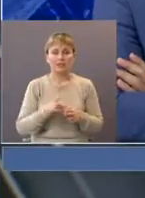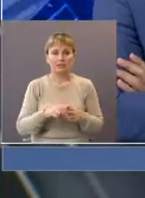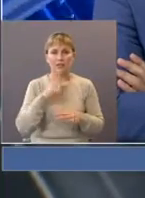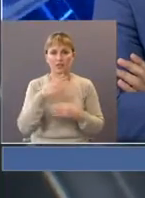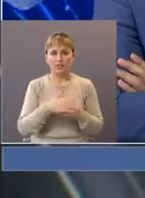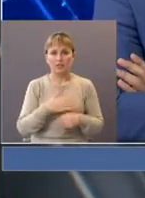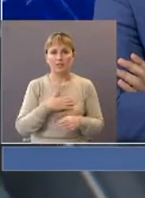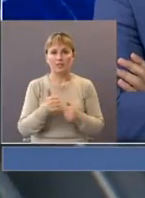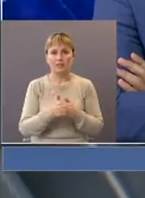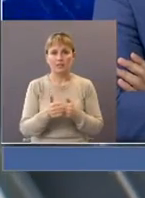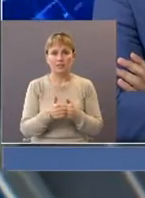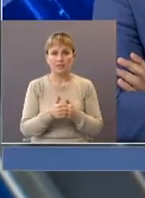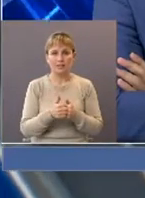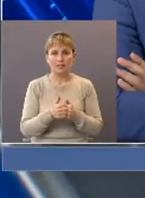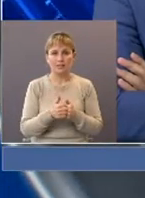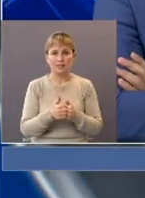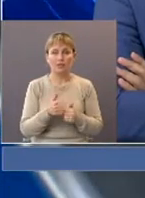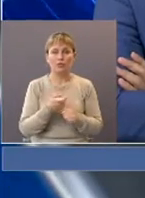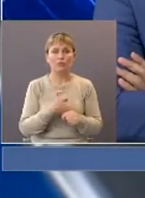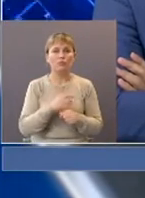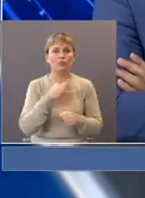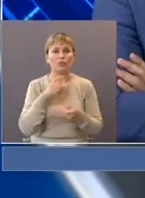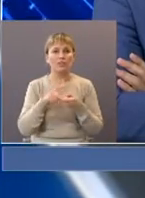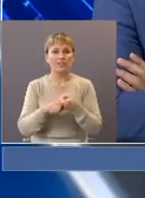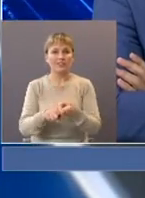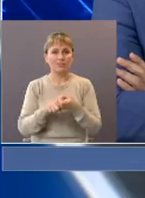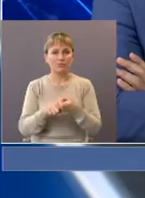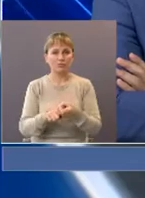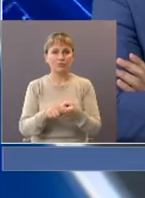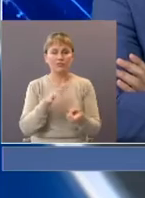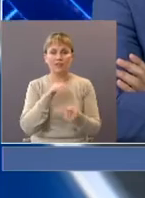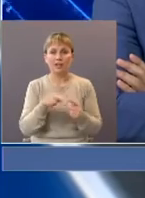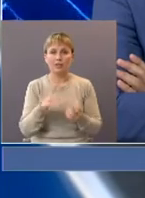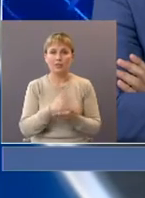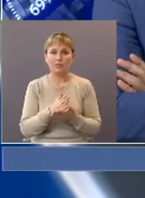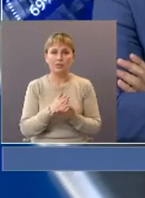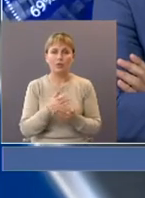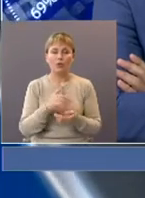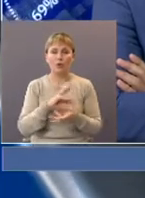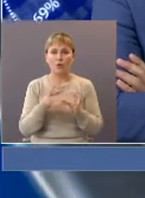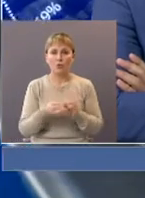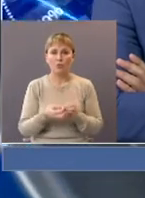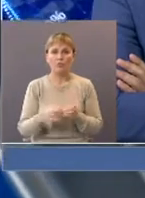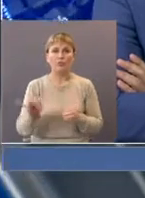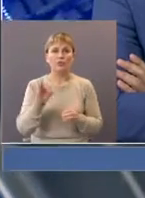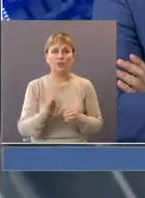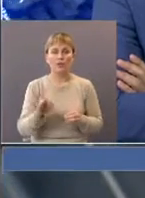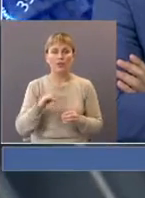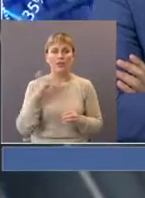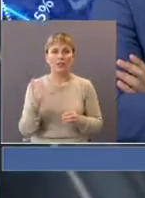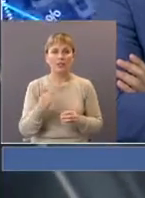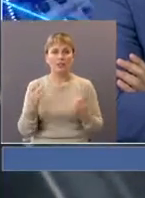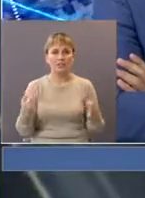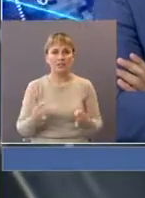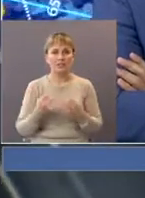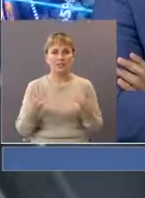ближайший сосед. У нас очень много связывающих моментов, общие корни. Общая история, экономические